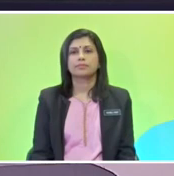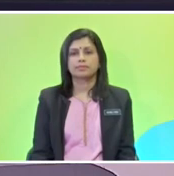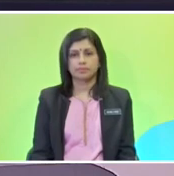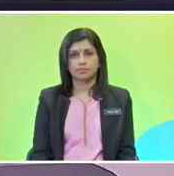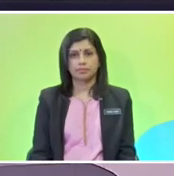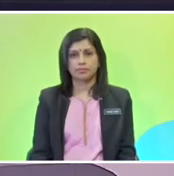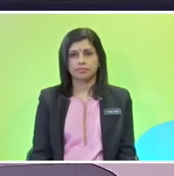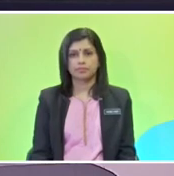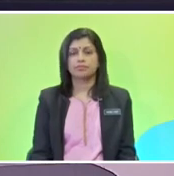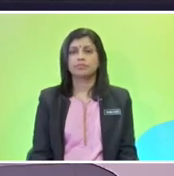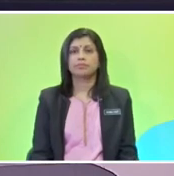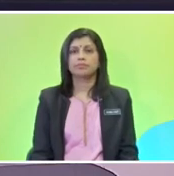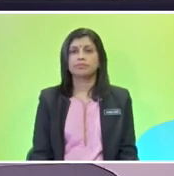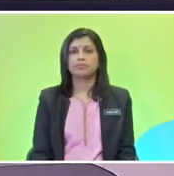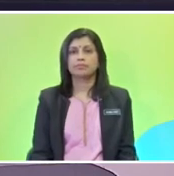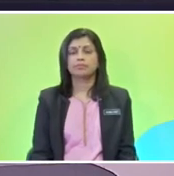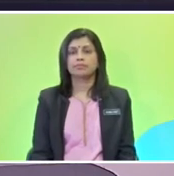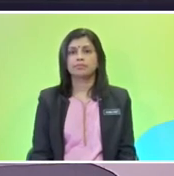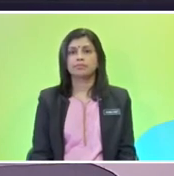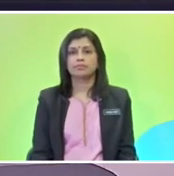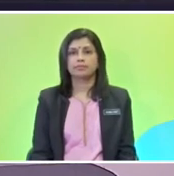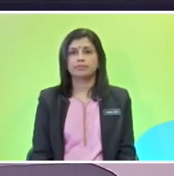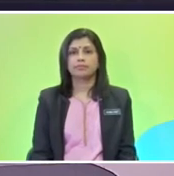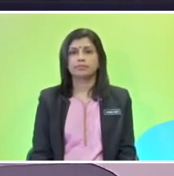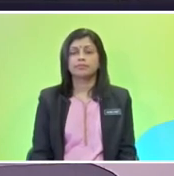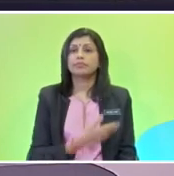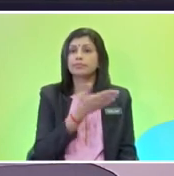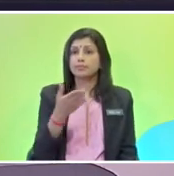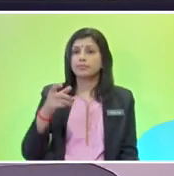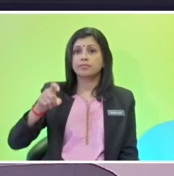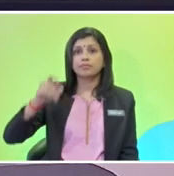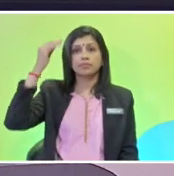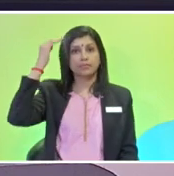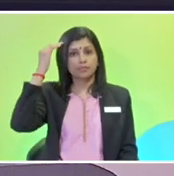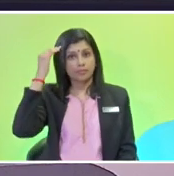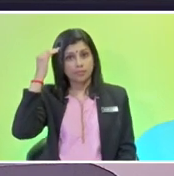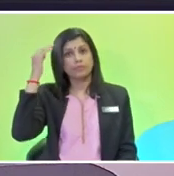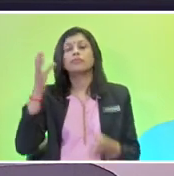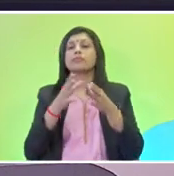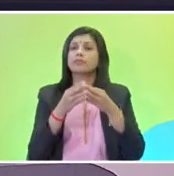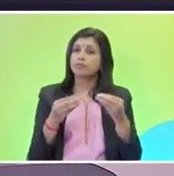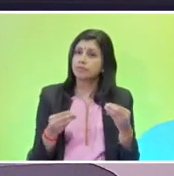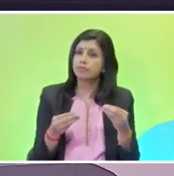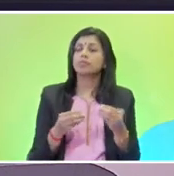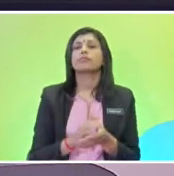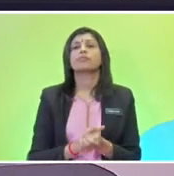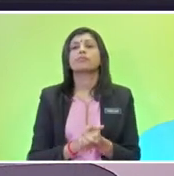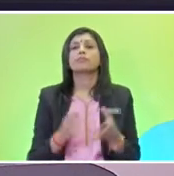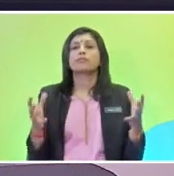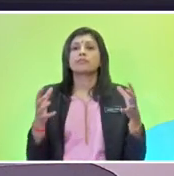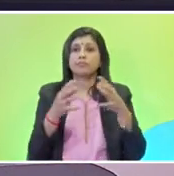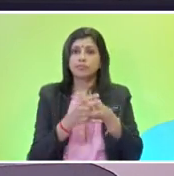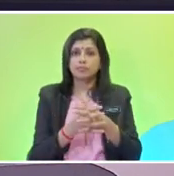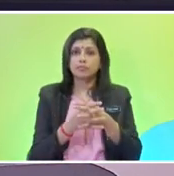DSKP murid-murid tahun 3, 2.5.1 menyelesaikan penyelesaian operasi bergabung melibatkan tambah